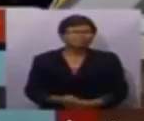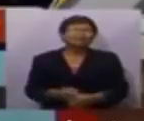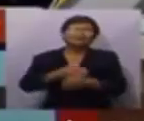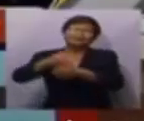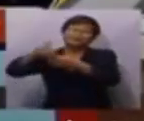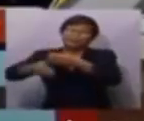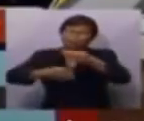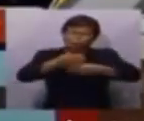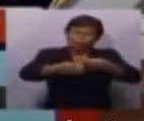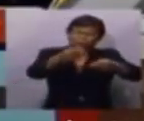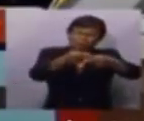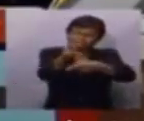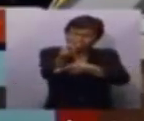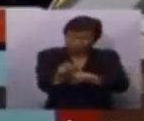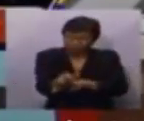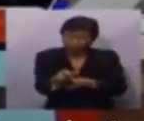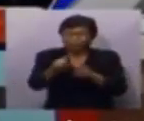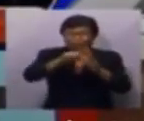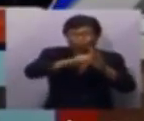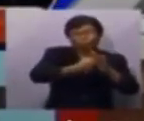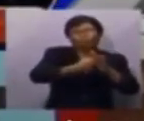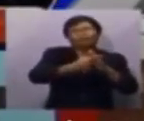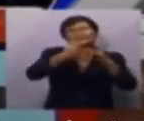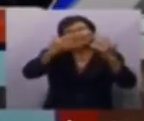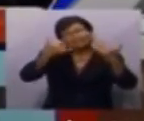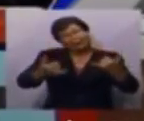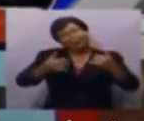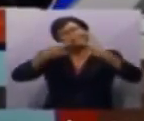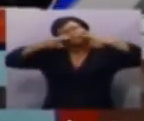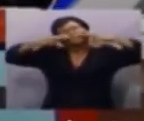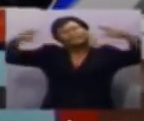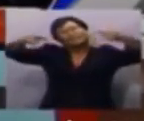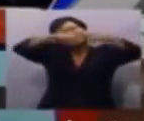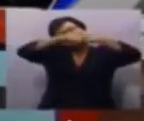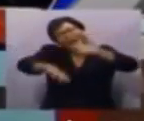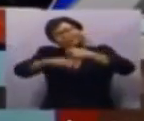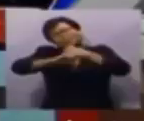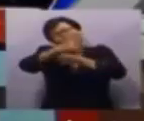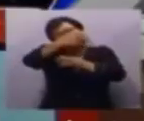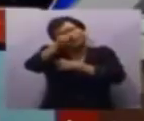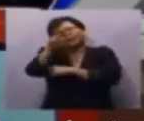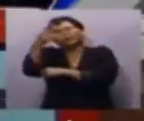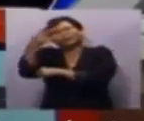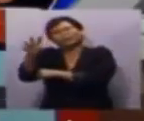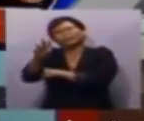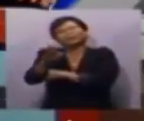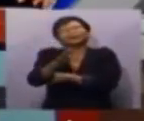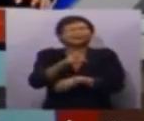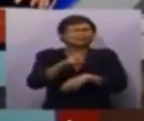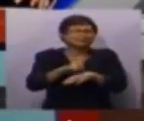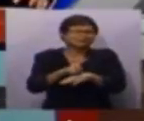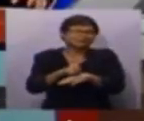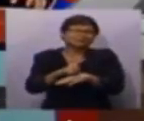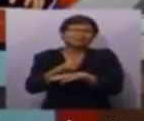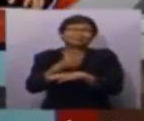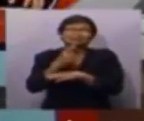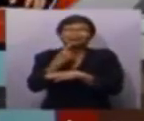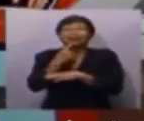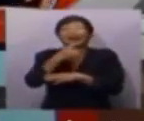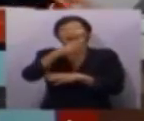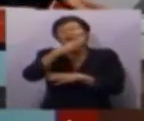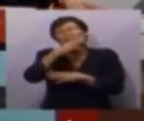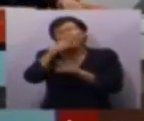Ya, selesai proses penamaan calon, bermulalah secara rasmi kempen PRU14 disifatkan sebagai